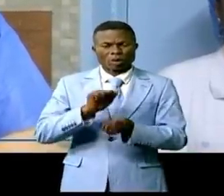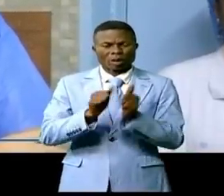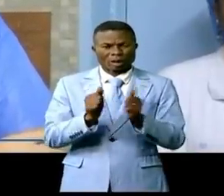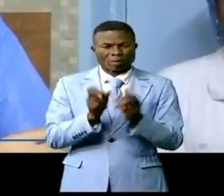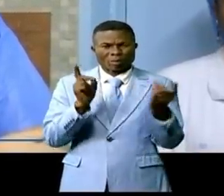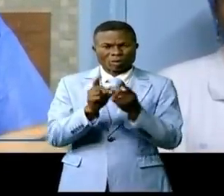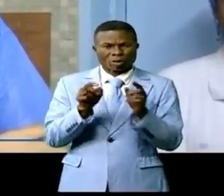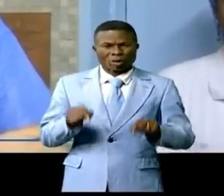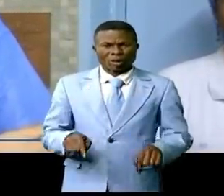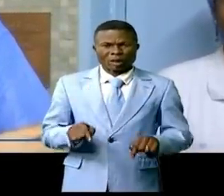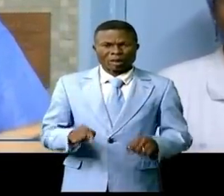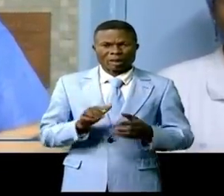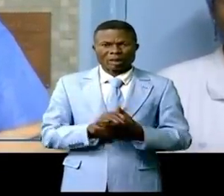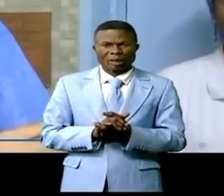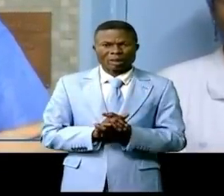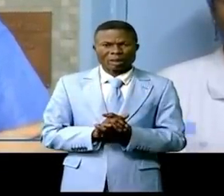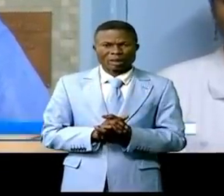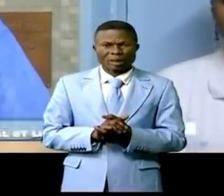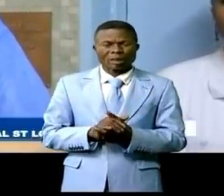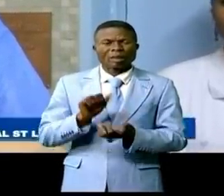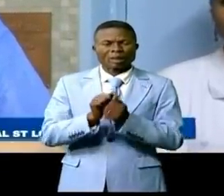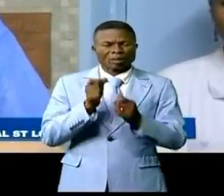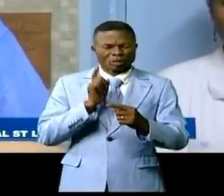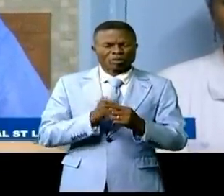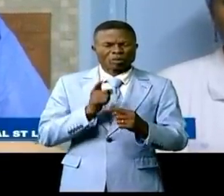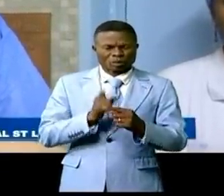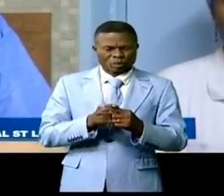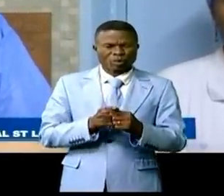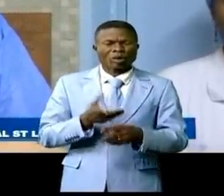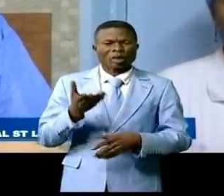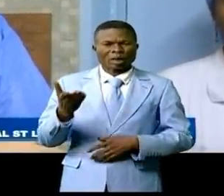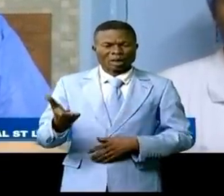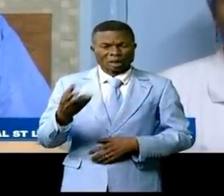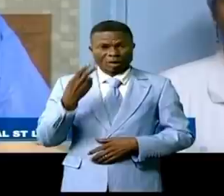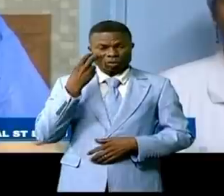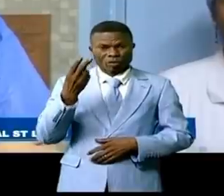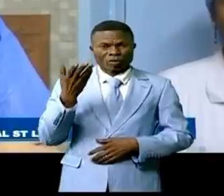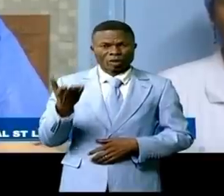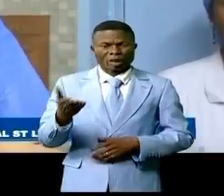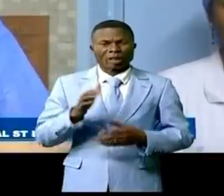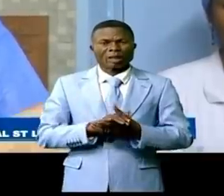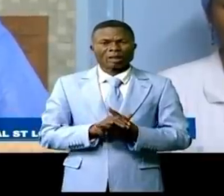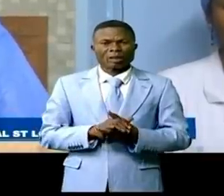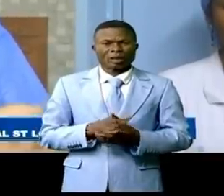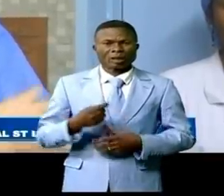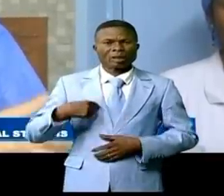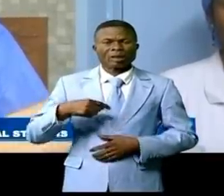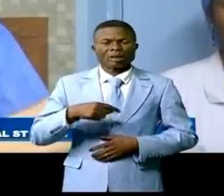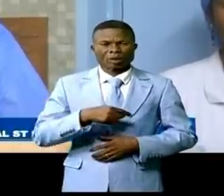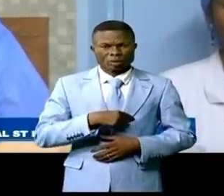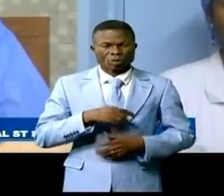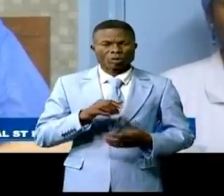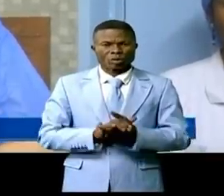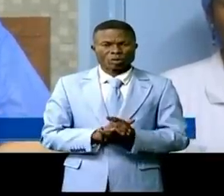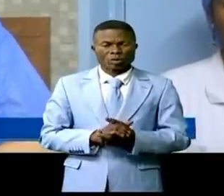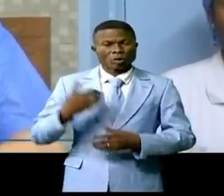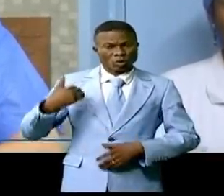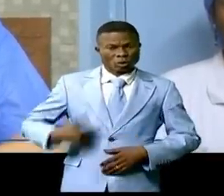très bien. Tout le monde est très motivé et on espère que cette